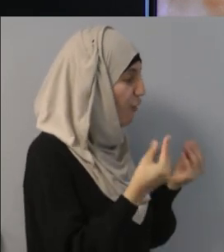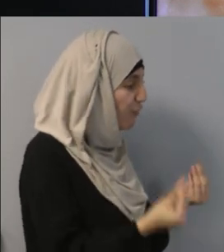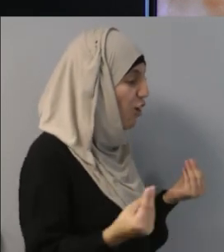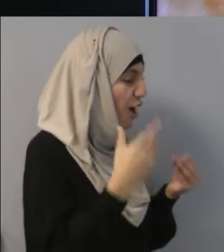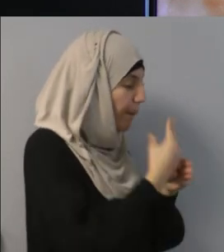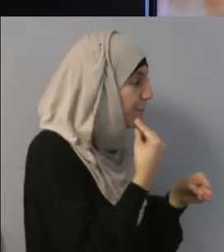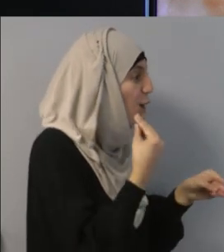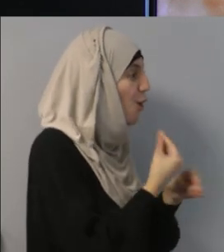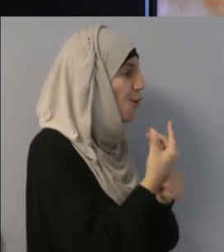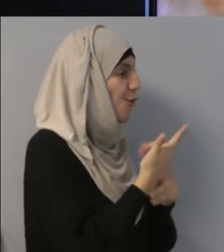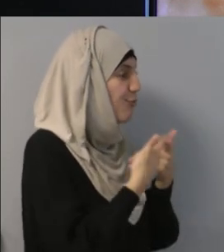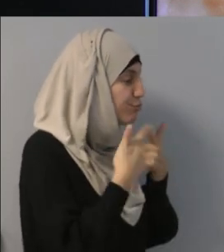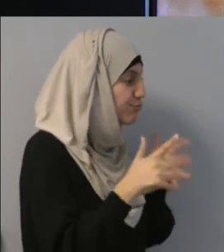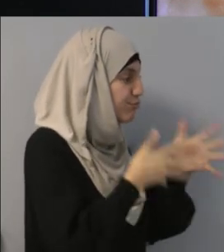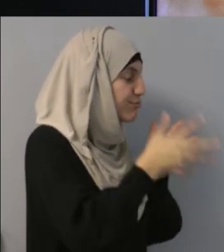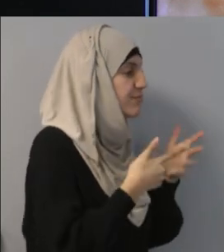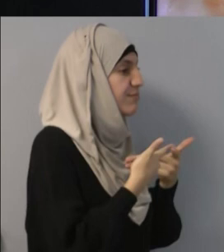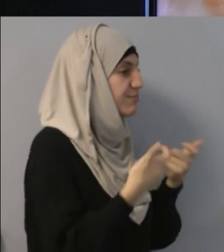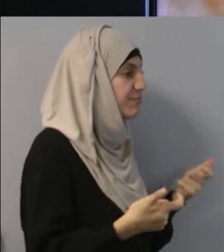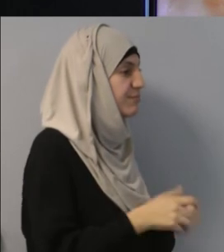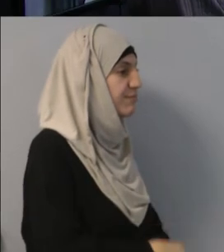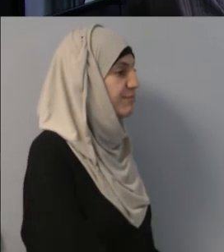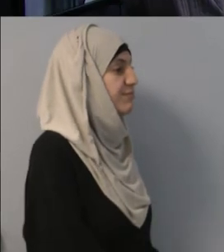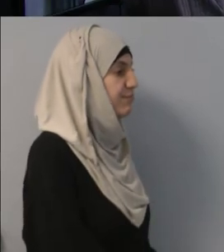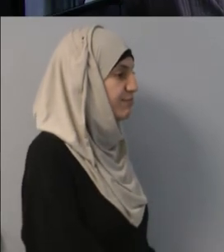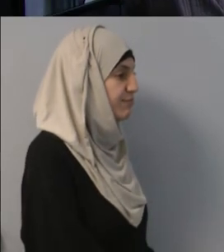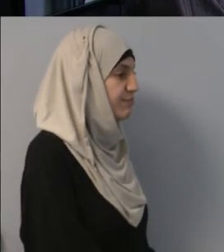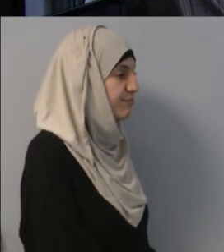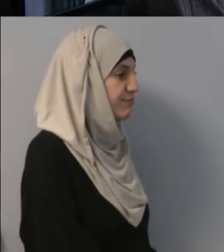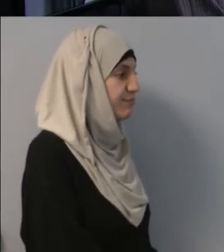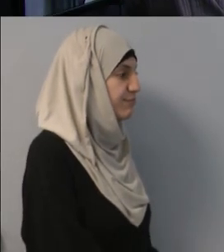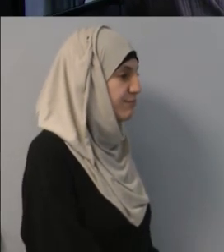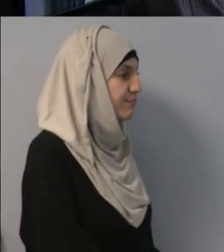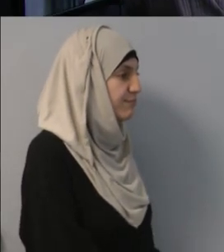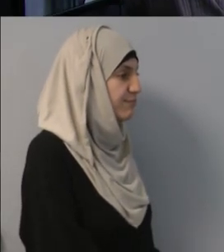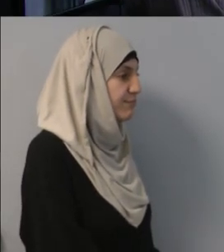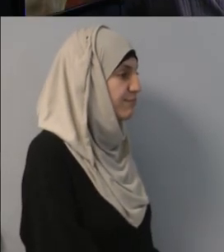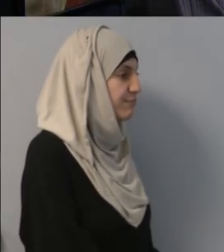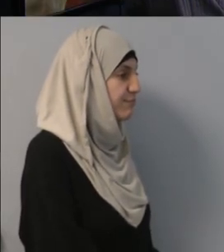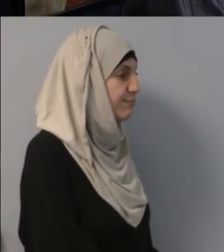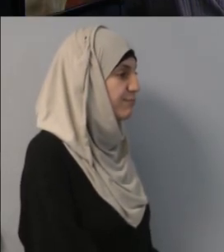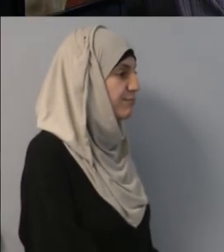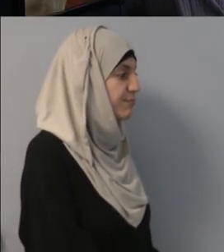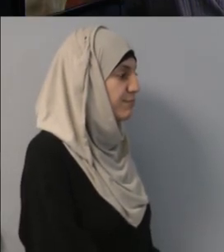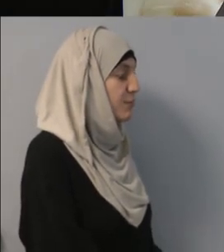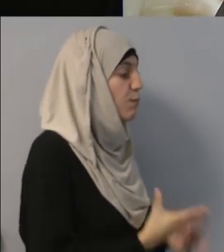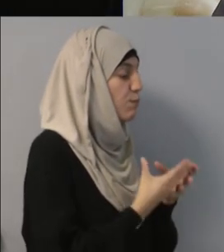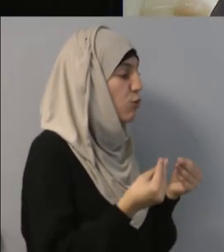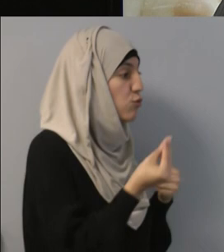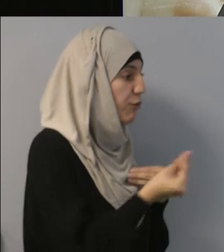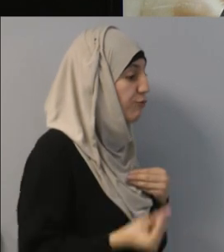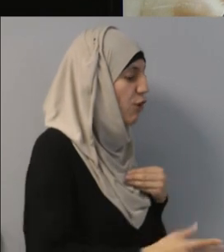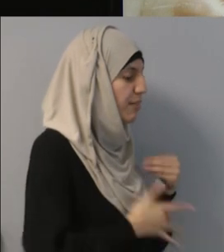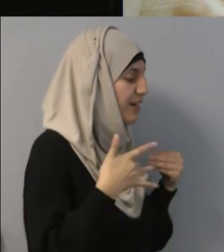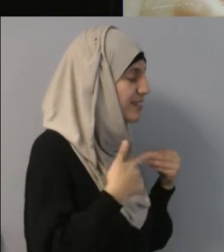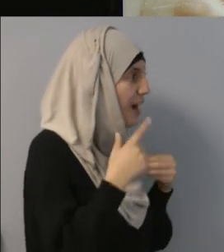sur une matinée, une journée, une semaine. Ce qui leur permet d'être sensibilisés et les enfants sont très intéressés par la langue des signes. Oui,